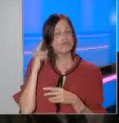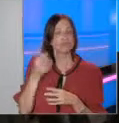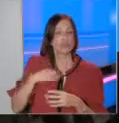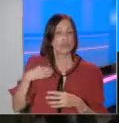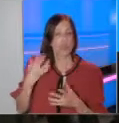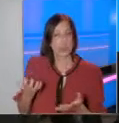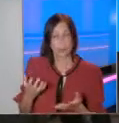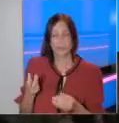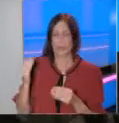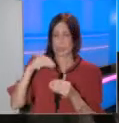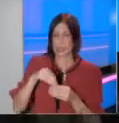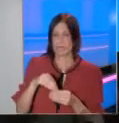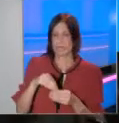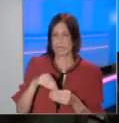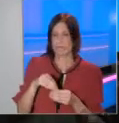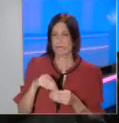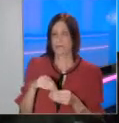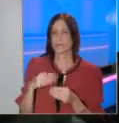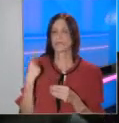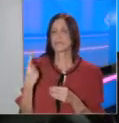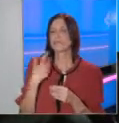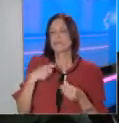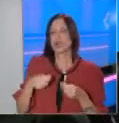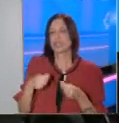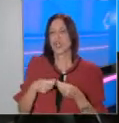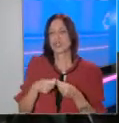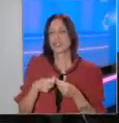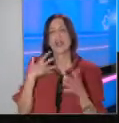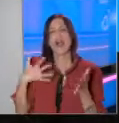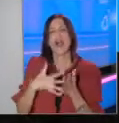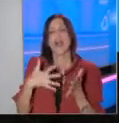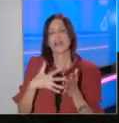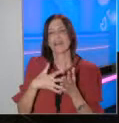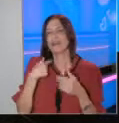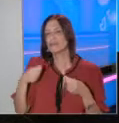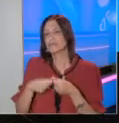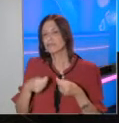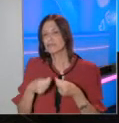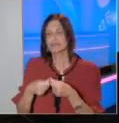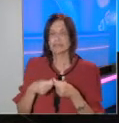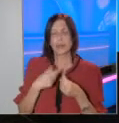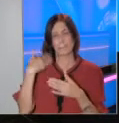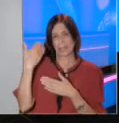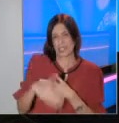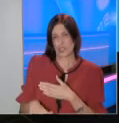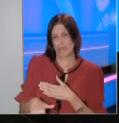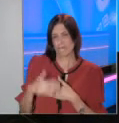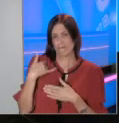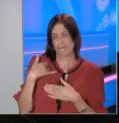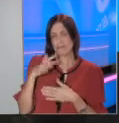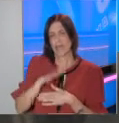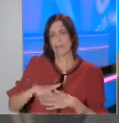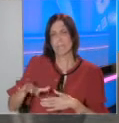בנוסף, בכל מה שקשור לחקר המגעים, אנחנו בסופו של דבר מרימים פה